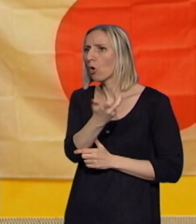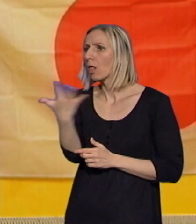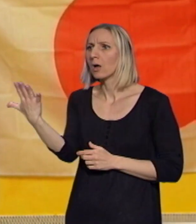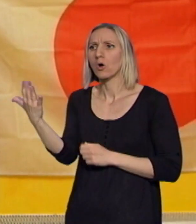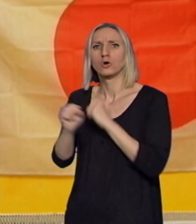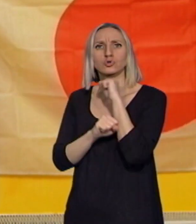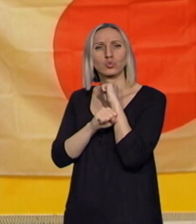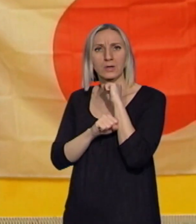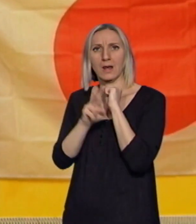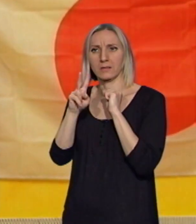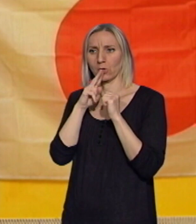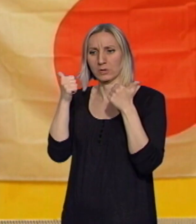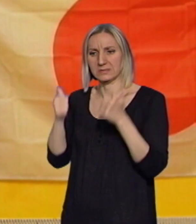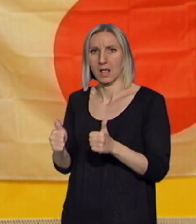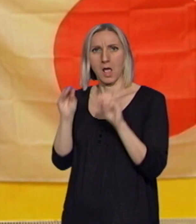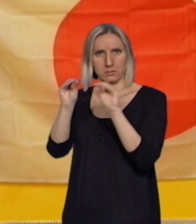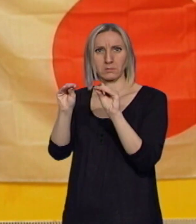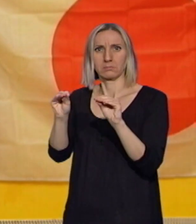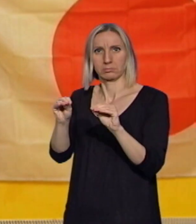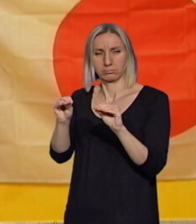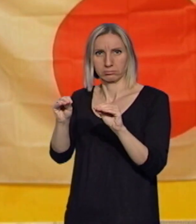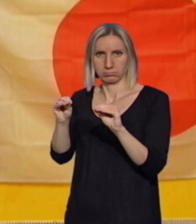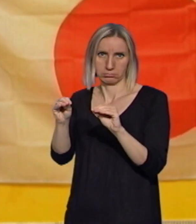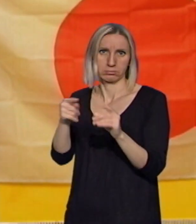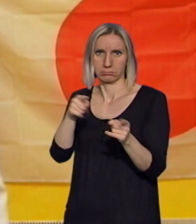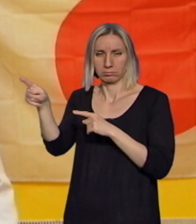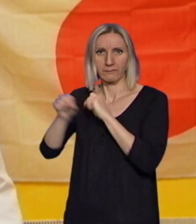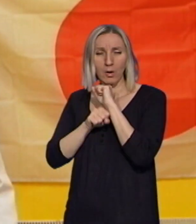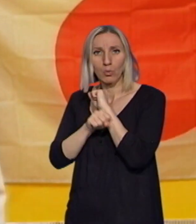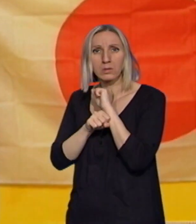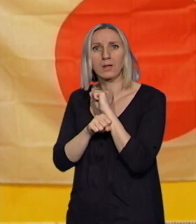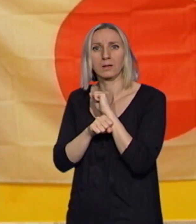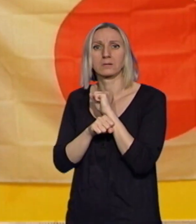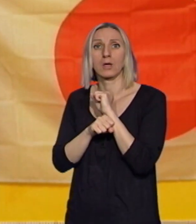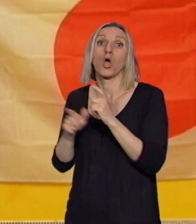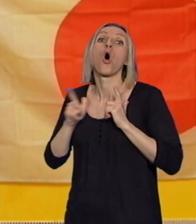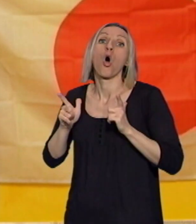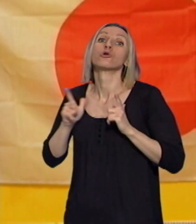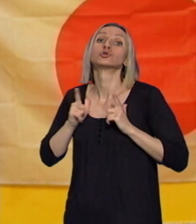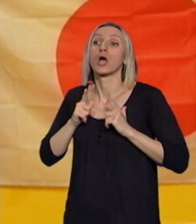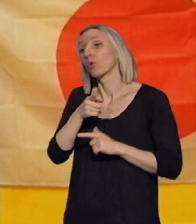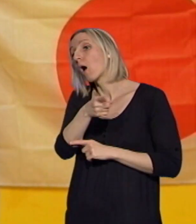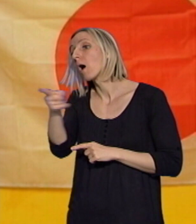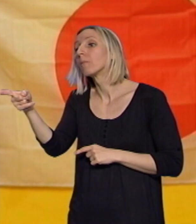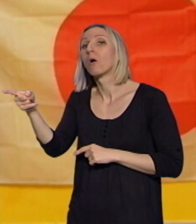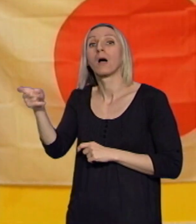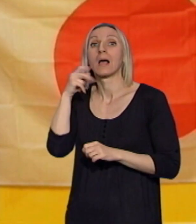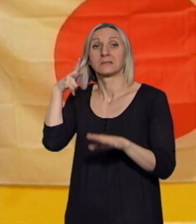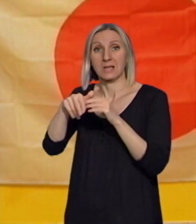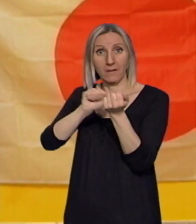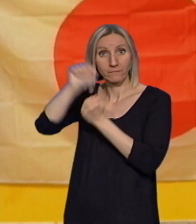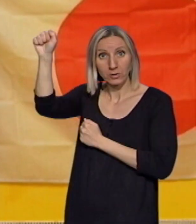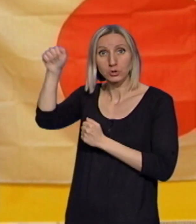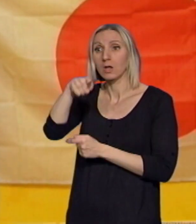studenata koji se sada školuju i od njih očekujemo da jednog dana budu